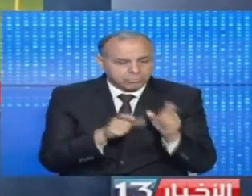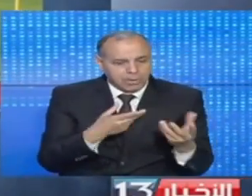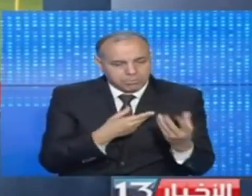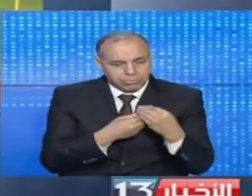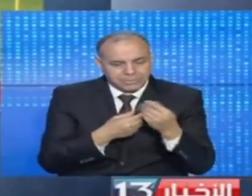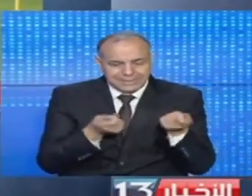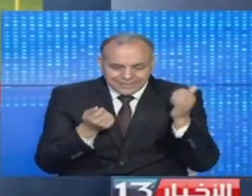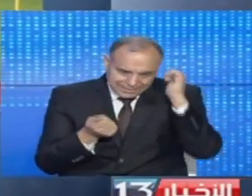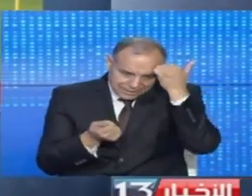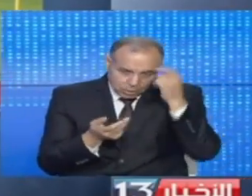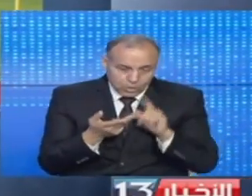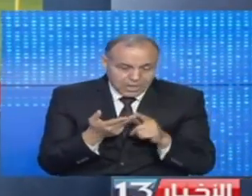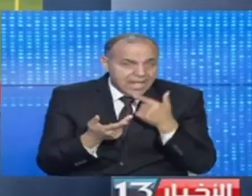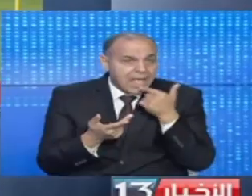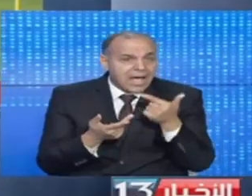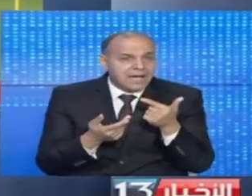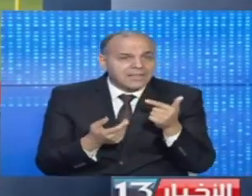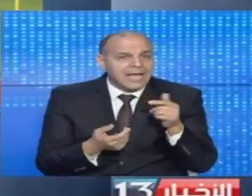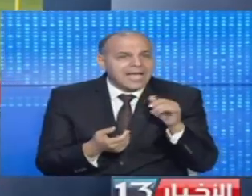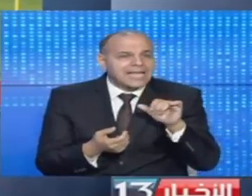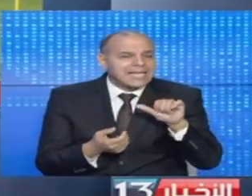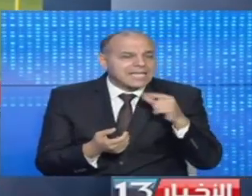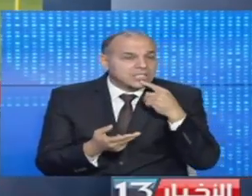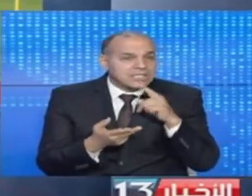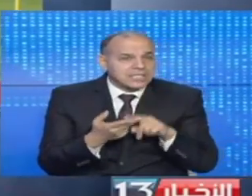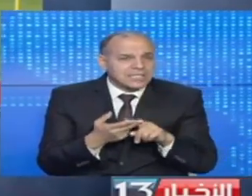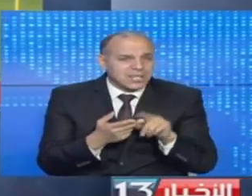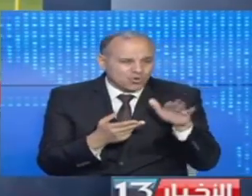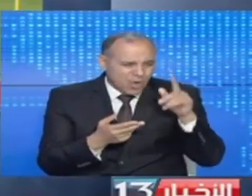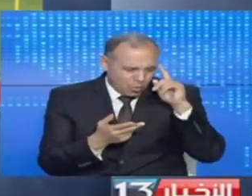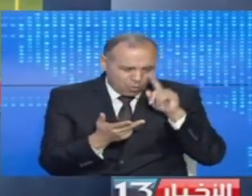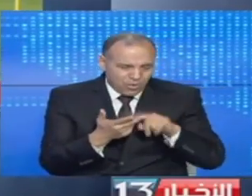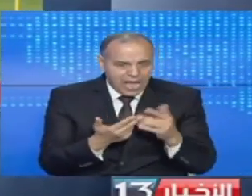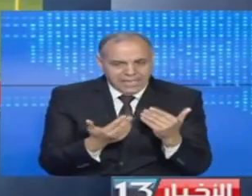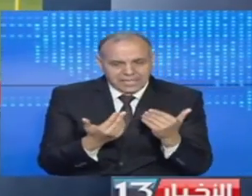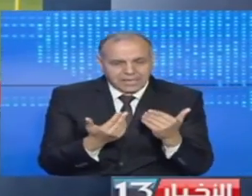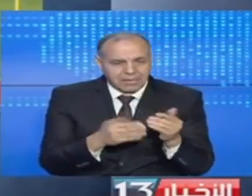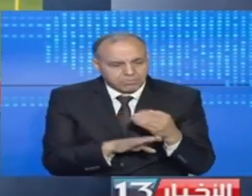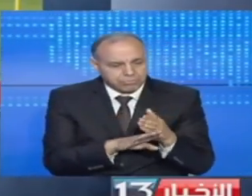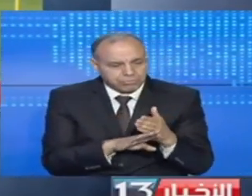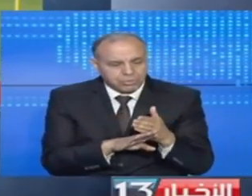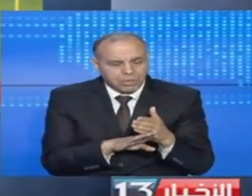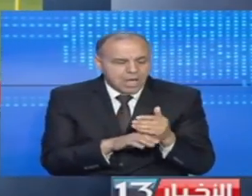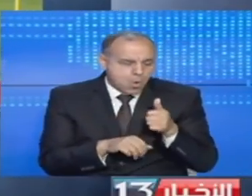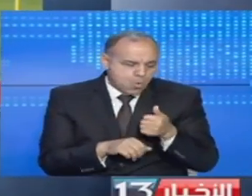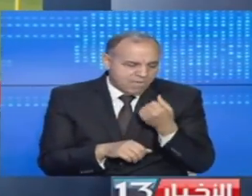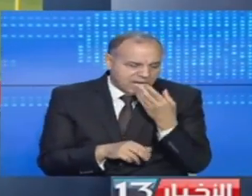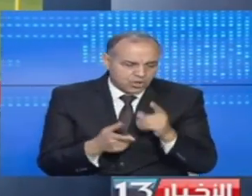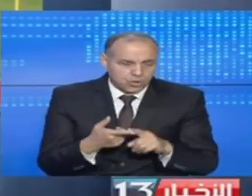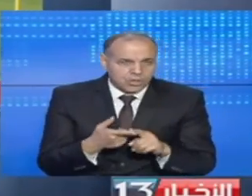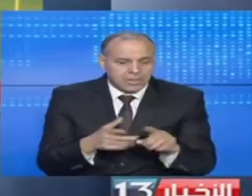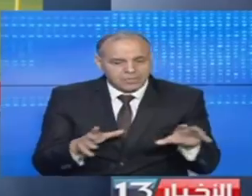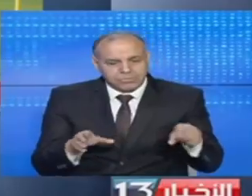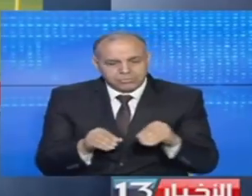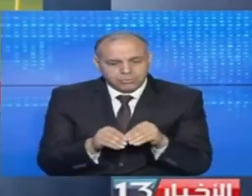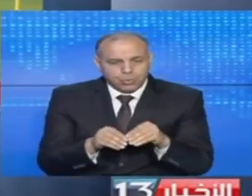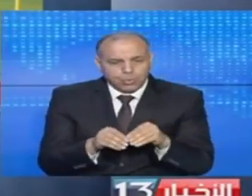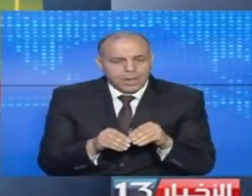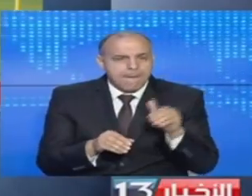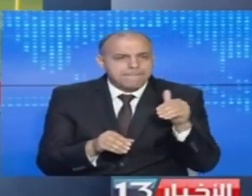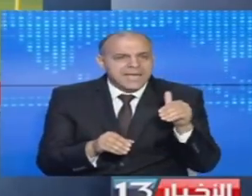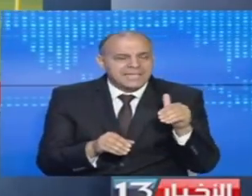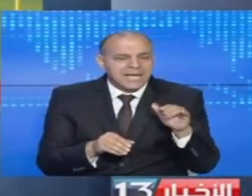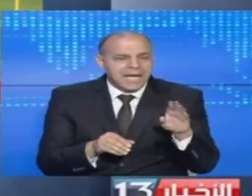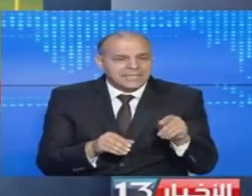بمقر طرابلس على غرار الياس السخيري ونعيم السياسي في انتظار اكتمال النصاب مساء اليوم بانضمام كل من وهبي